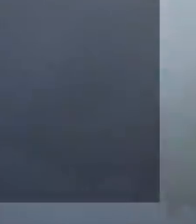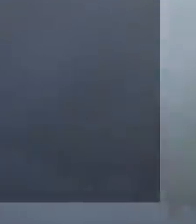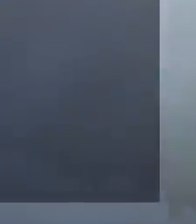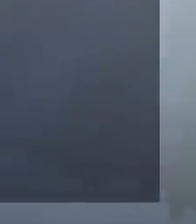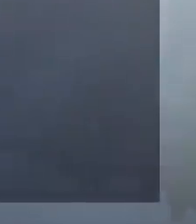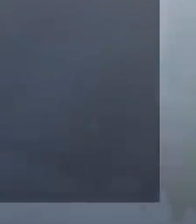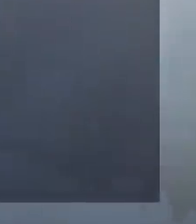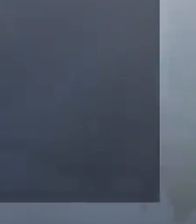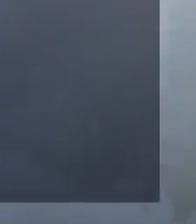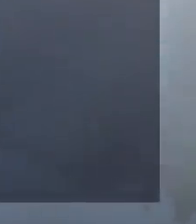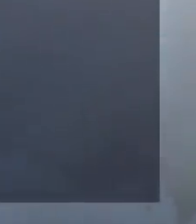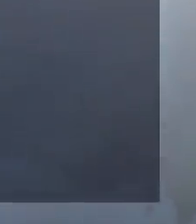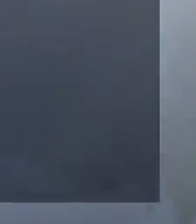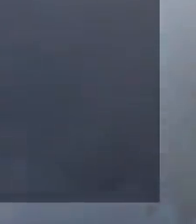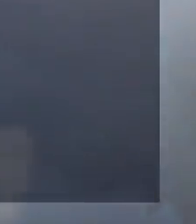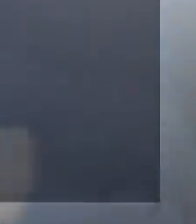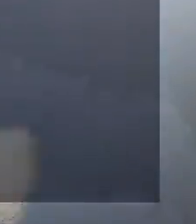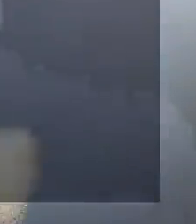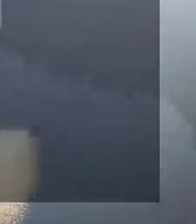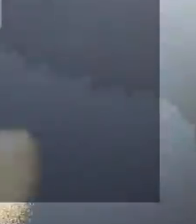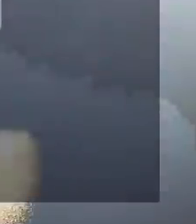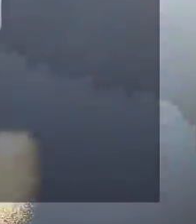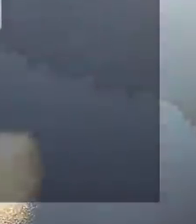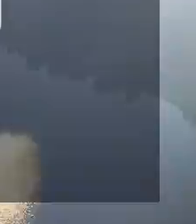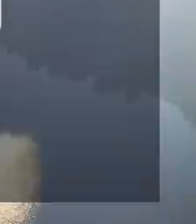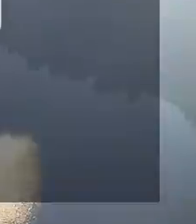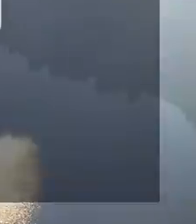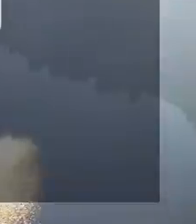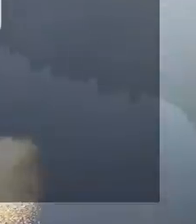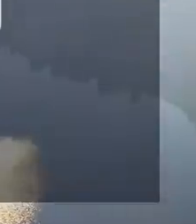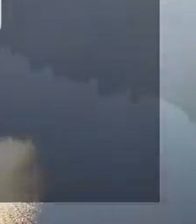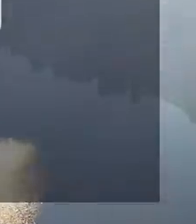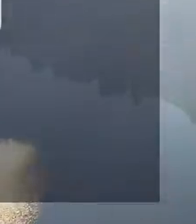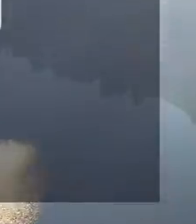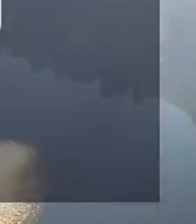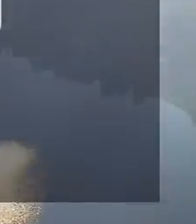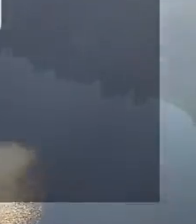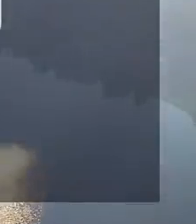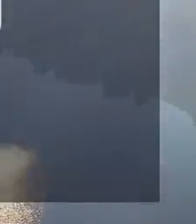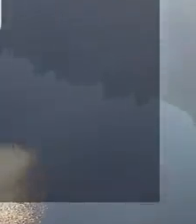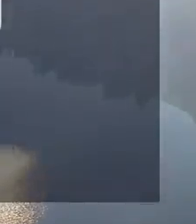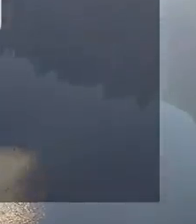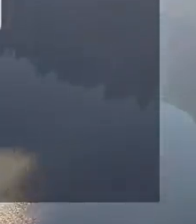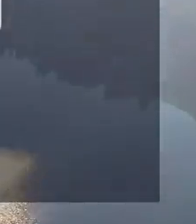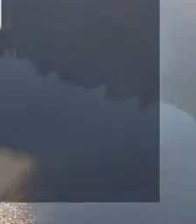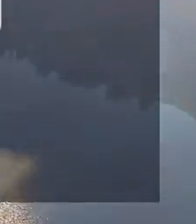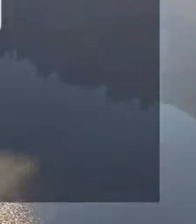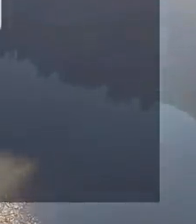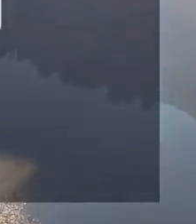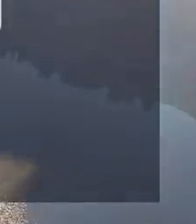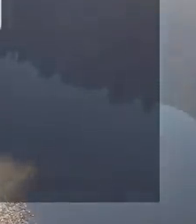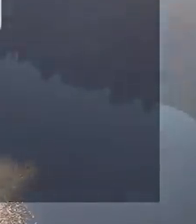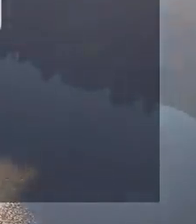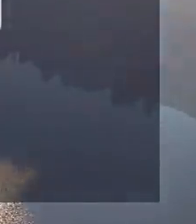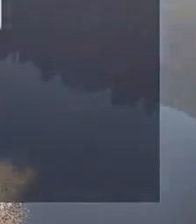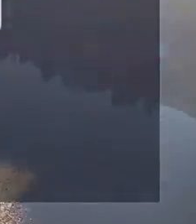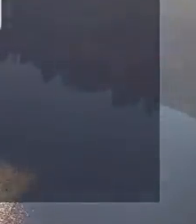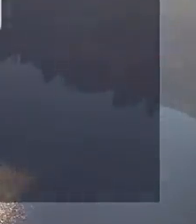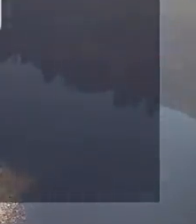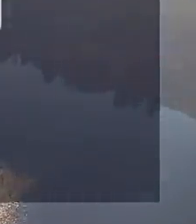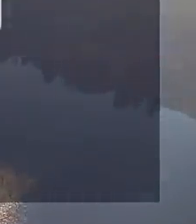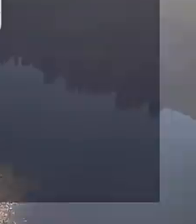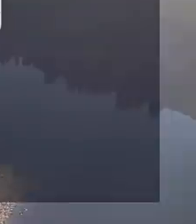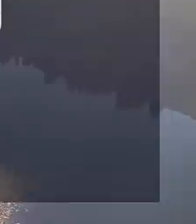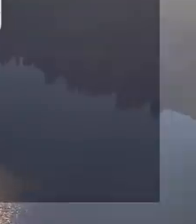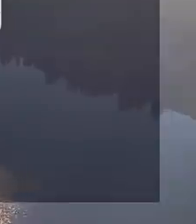목숨을 찾던 자들이 죽었느니라 하시니 요셉이 일어나 아기와 그의 어머니를 데리고 이스라엘